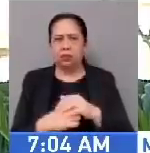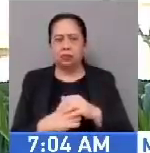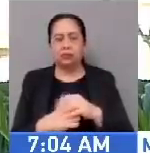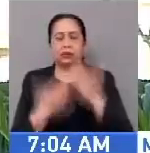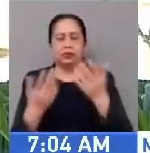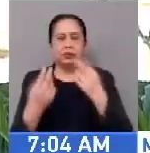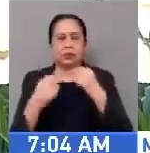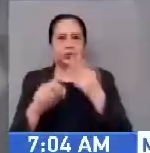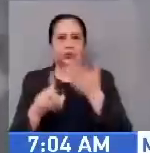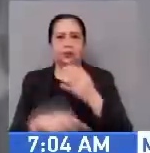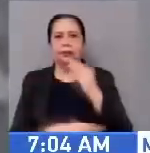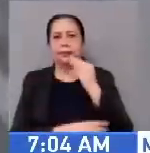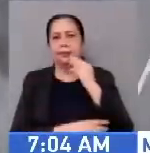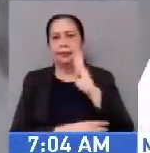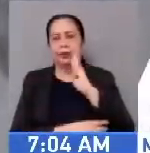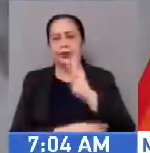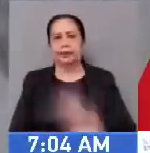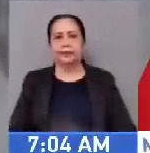Bermudez.